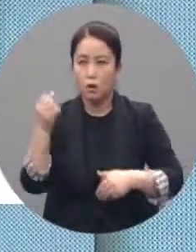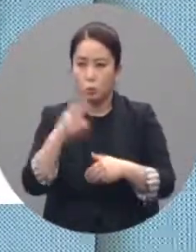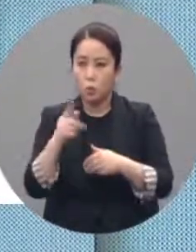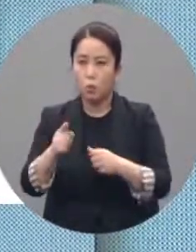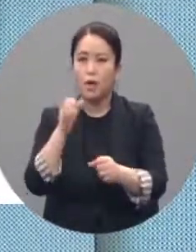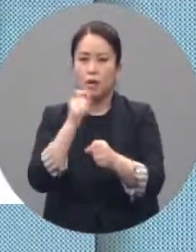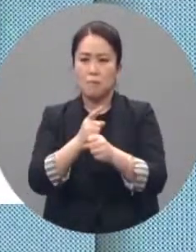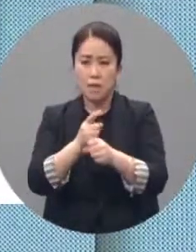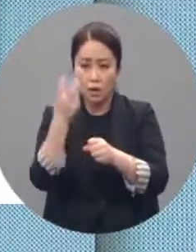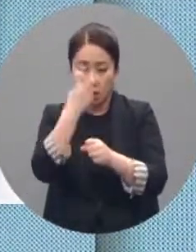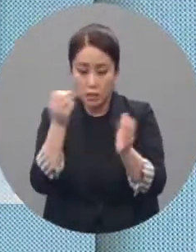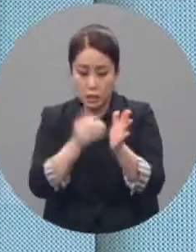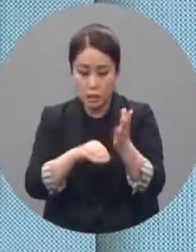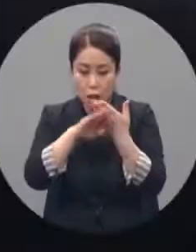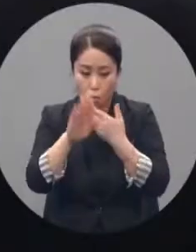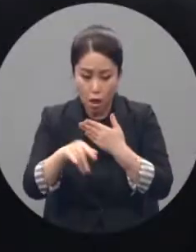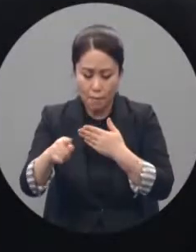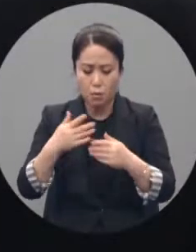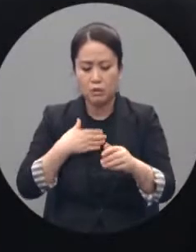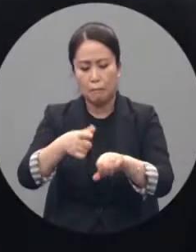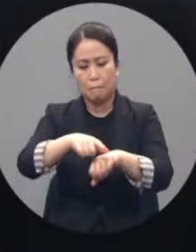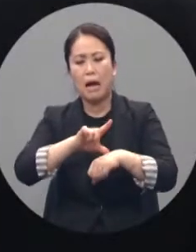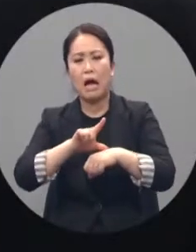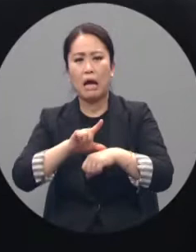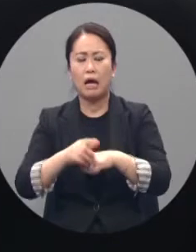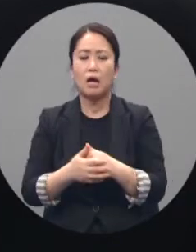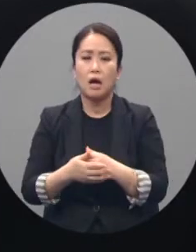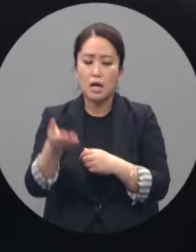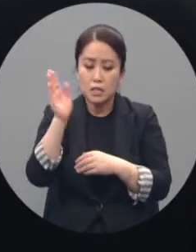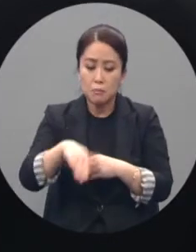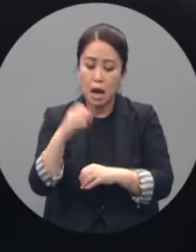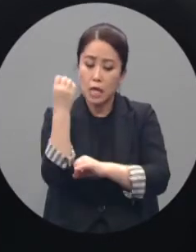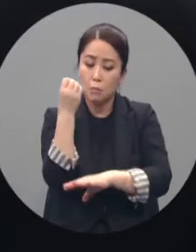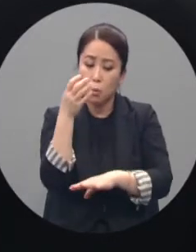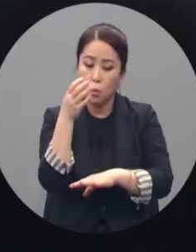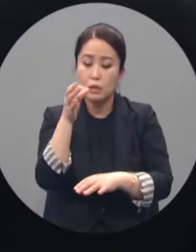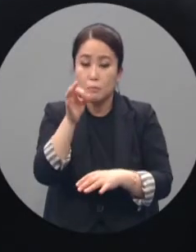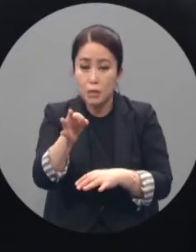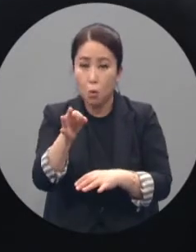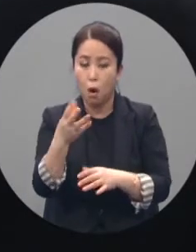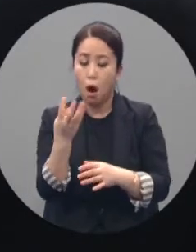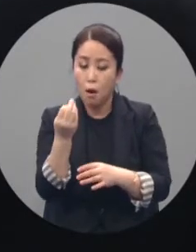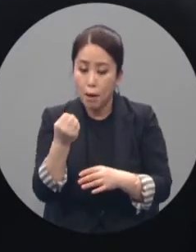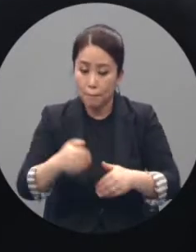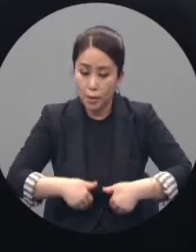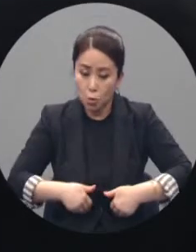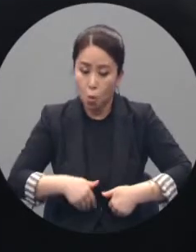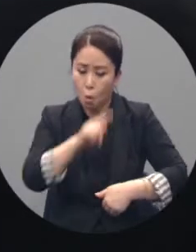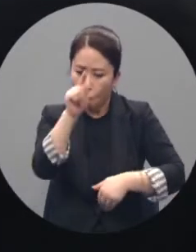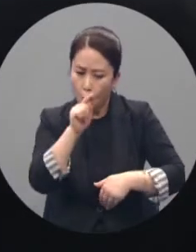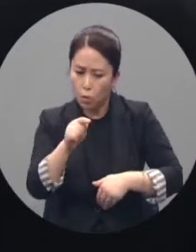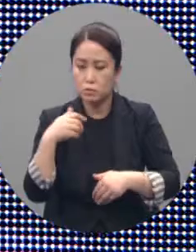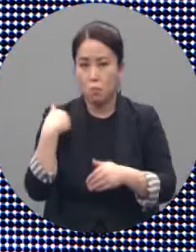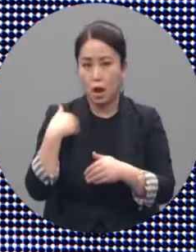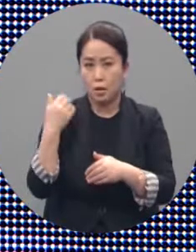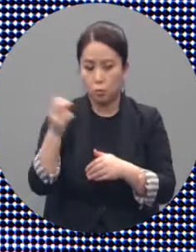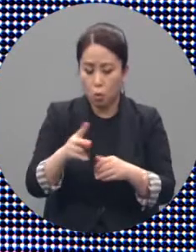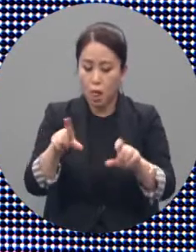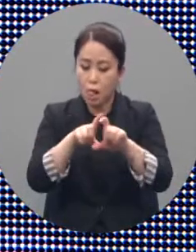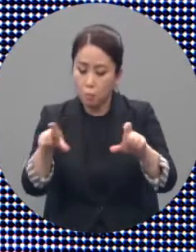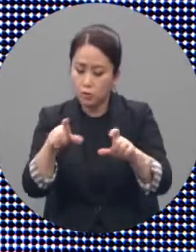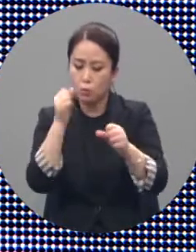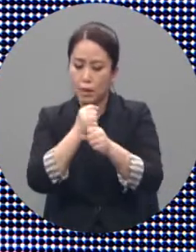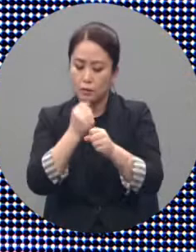이미 늦은 거거든요. 하지만 기본적인 비용이 얼마나 들지조차 가늠할 수 없고 상용화까지 길게는